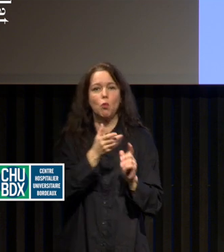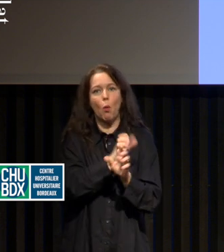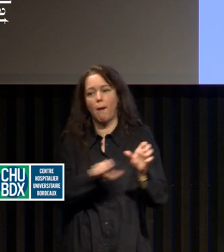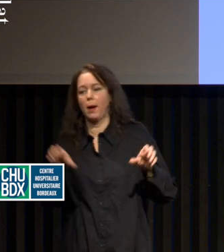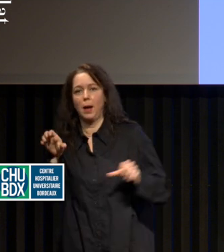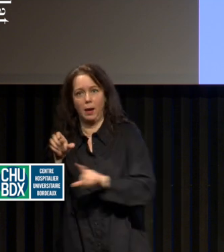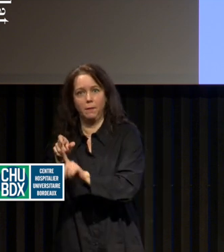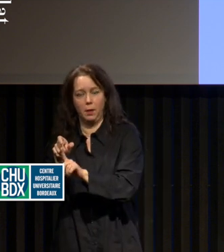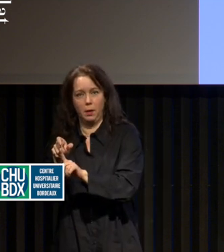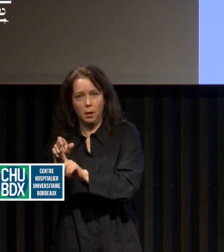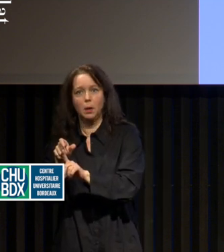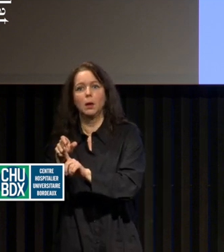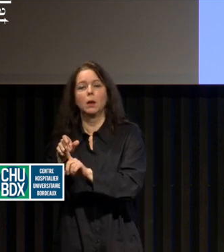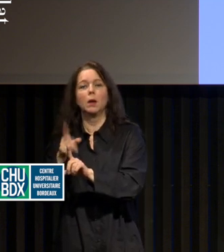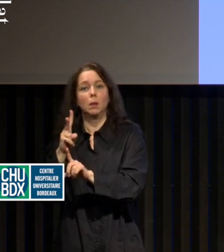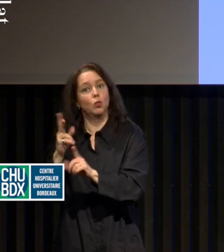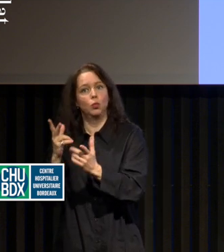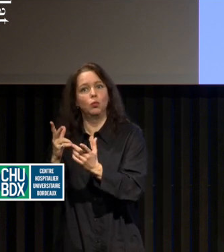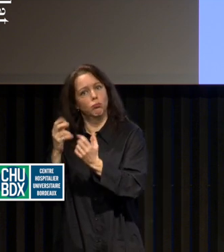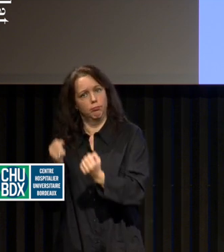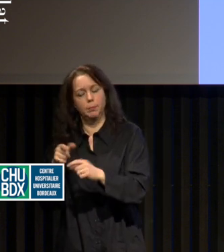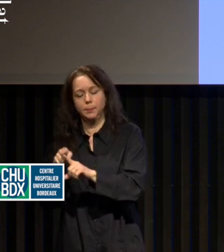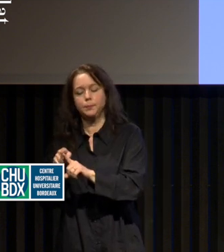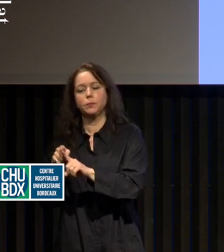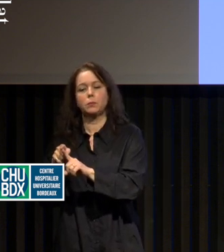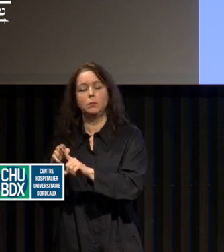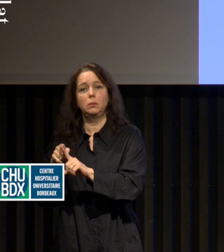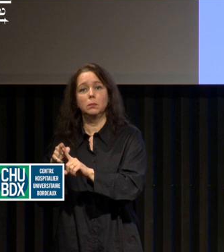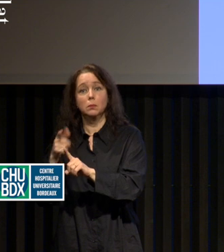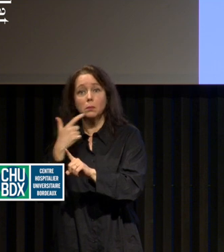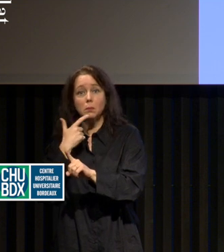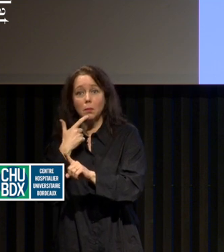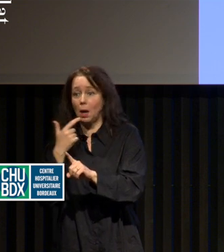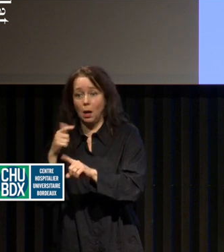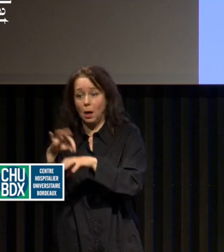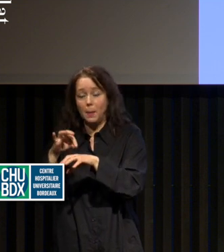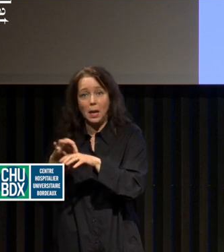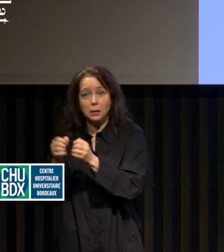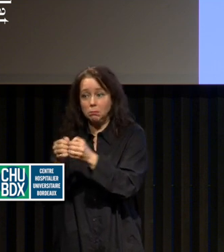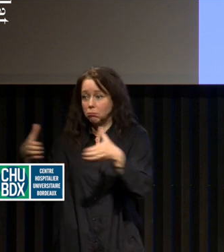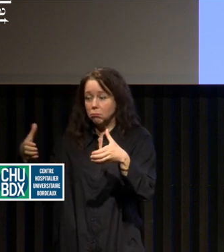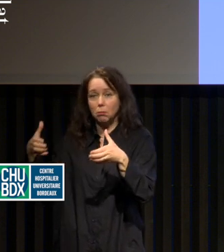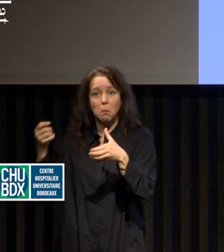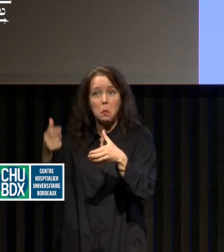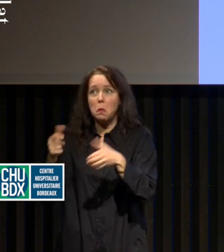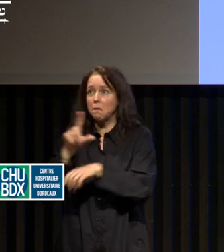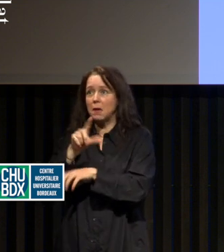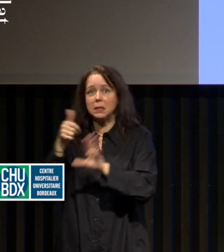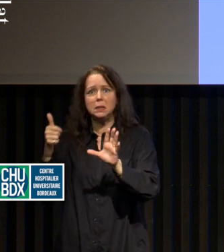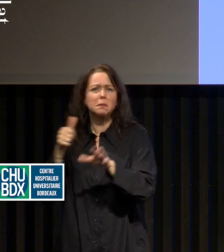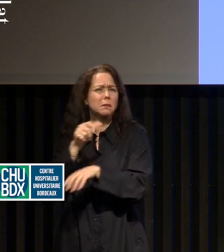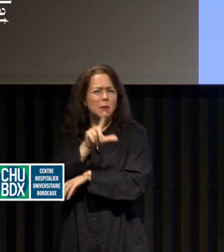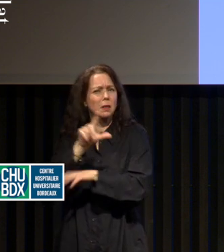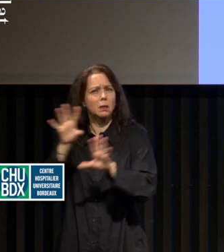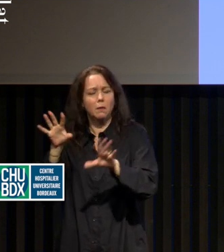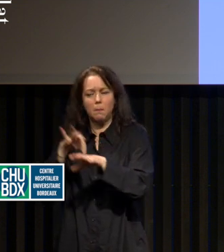qui, sur le plan scientifique, est le plus solide qui soit, il a suffi de très très peu de malades, 26 malades, 29 malades,